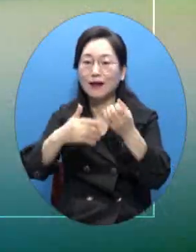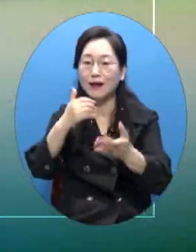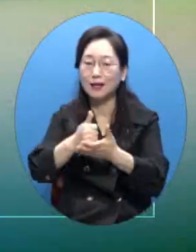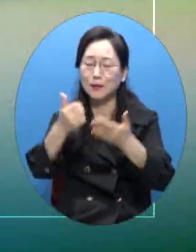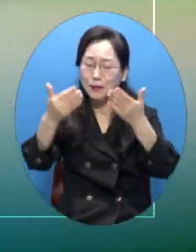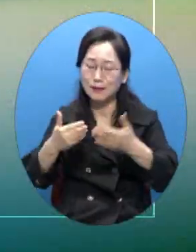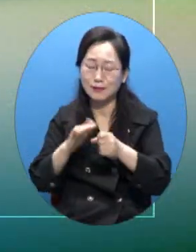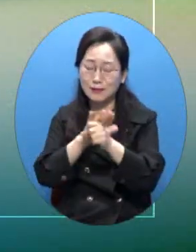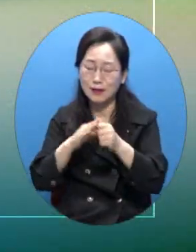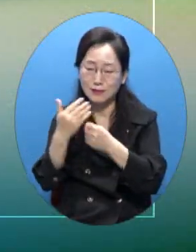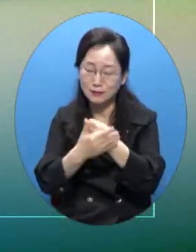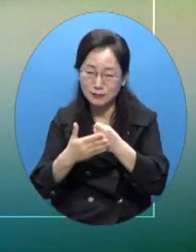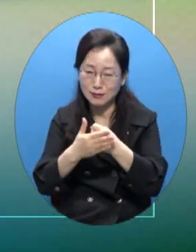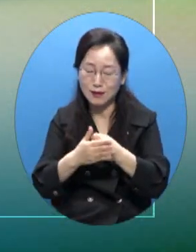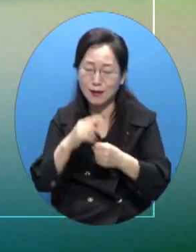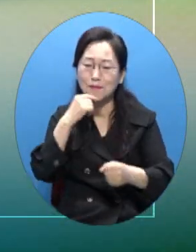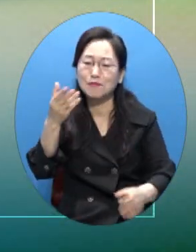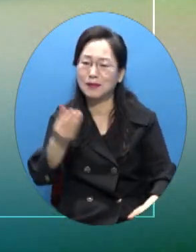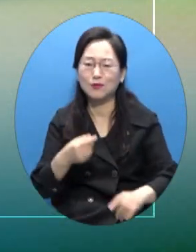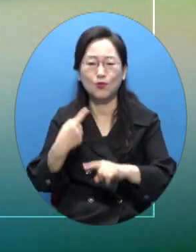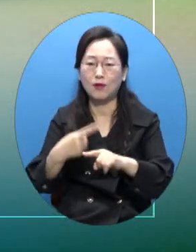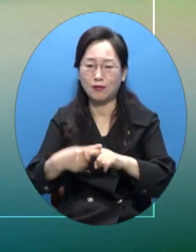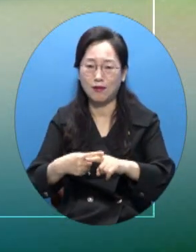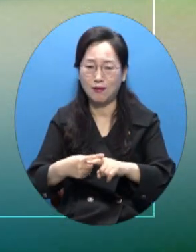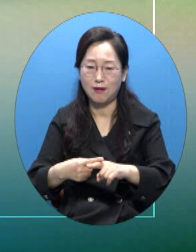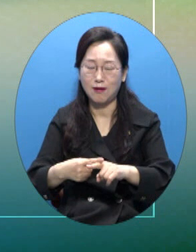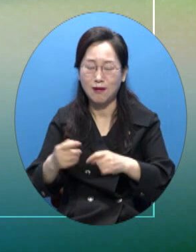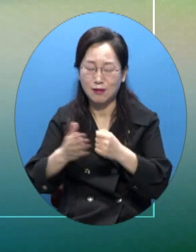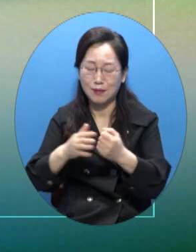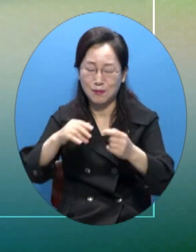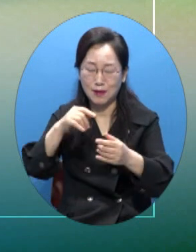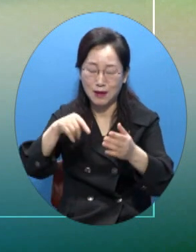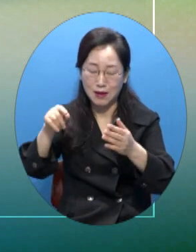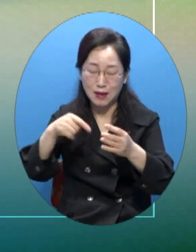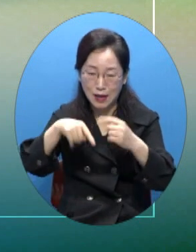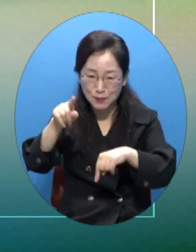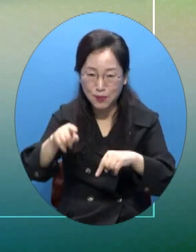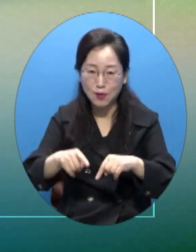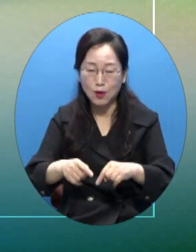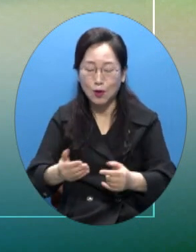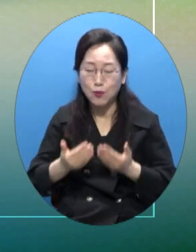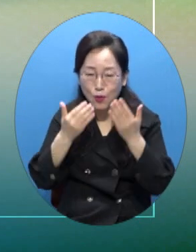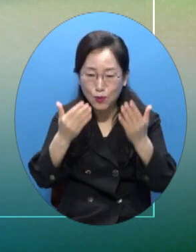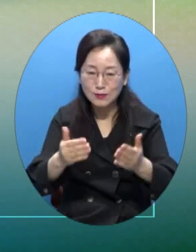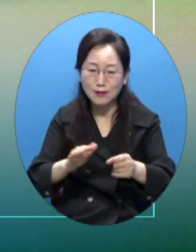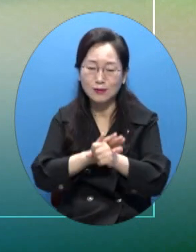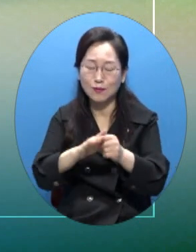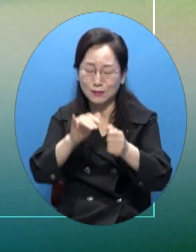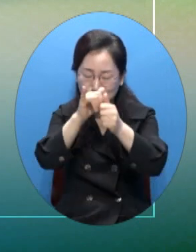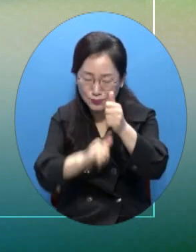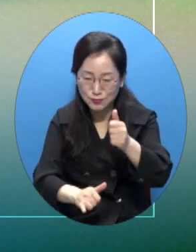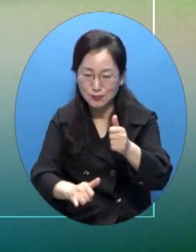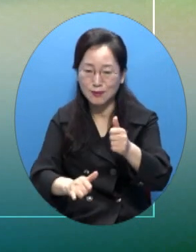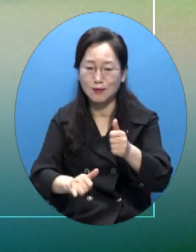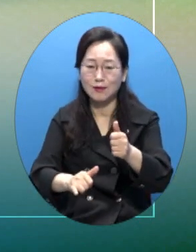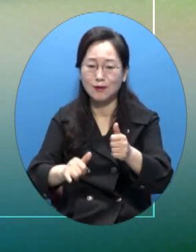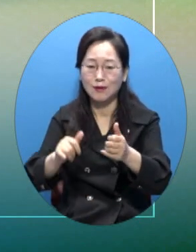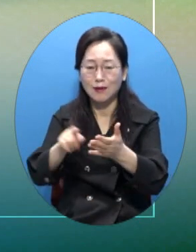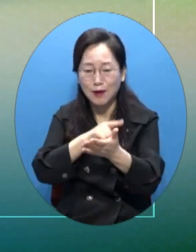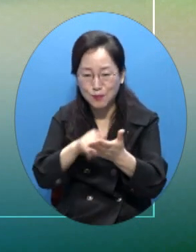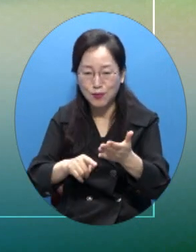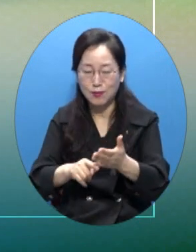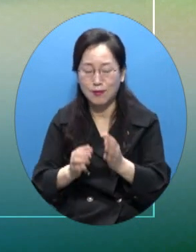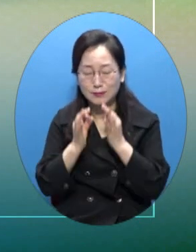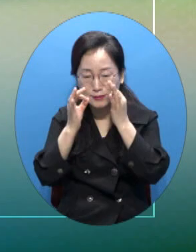받은 사랑과 은혜의 빚진 자로서 봉사하고 섬기고 하나님의 복음을 전파함으로써 갚을 수 없는 은혜의 빚을 갚아나가는 저의 모든